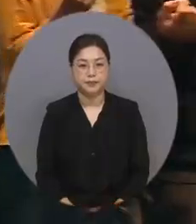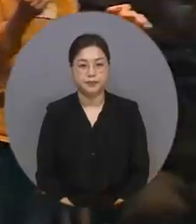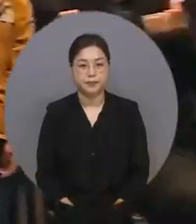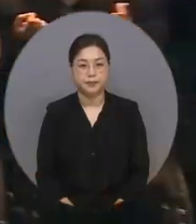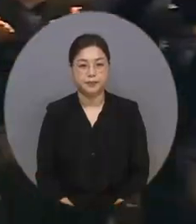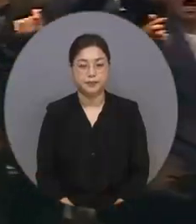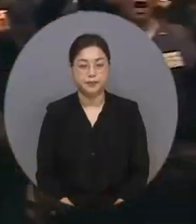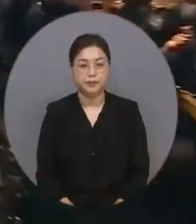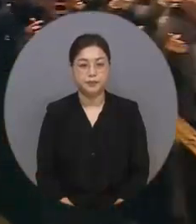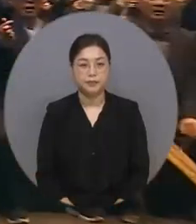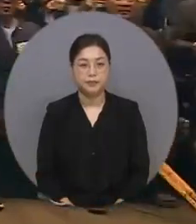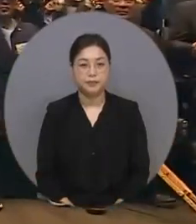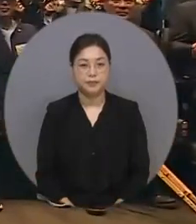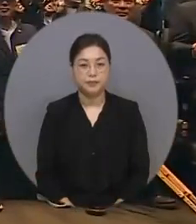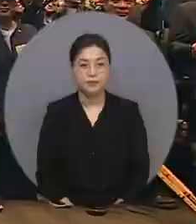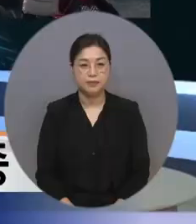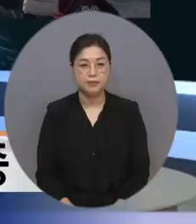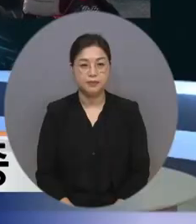뉴스 박순용입니다.